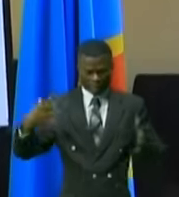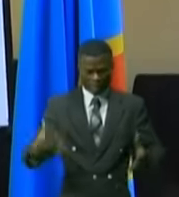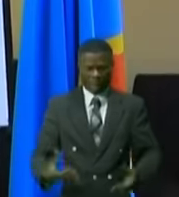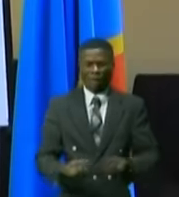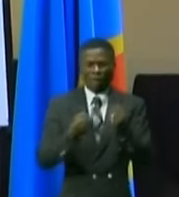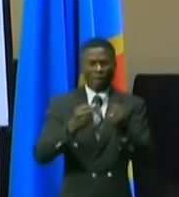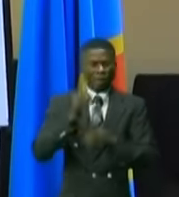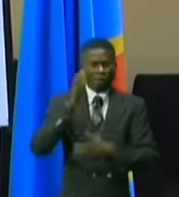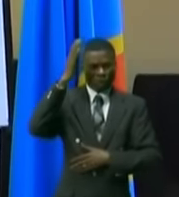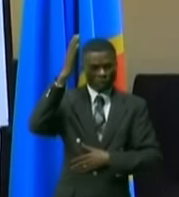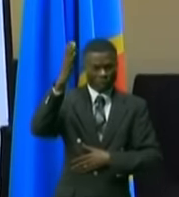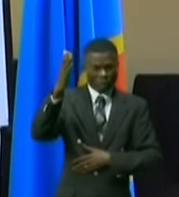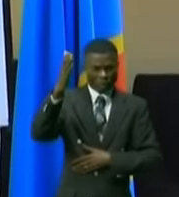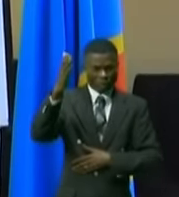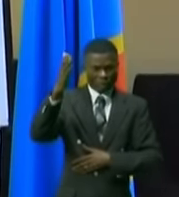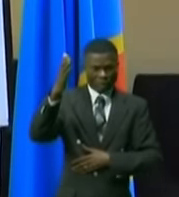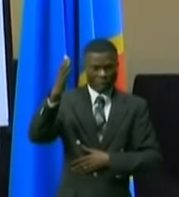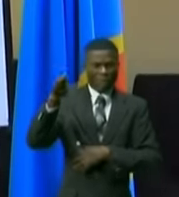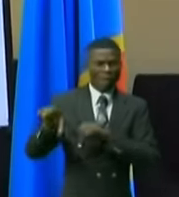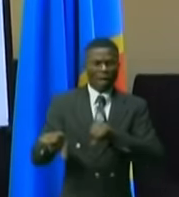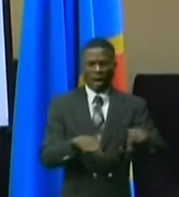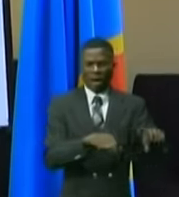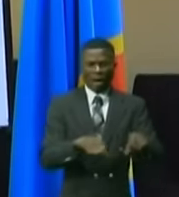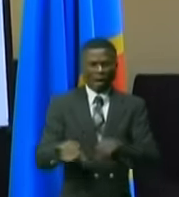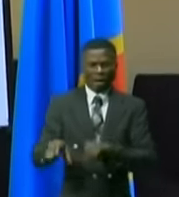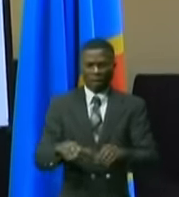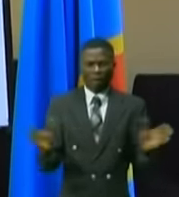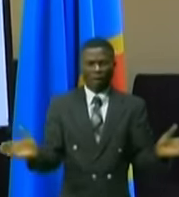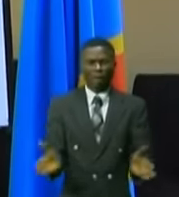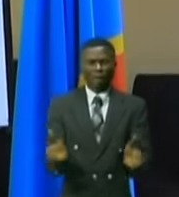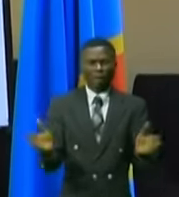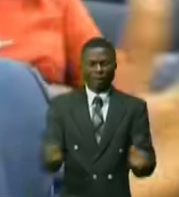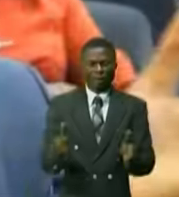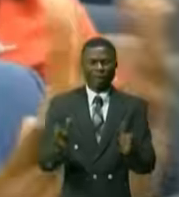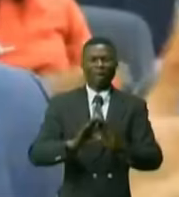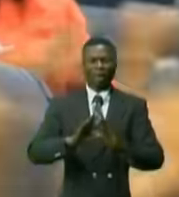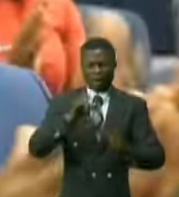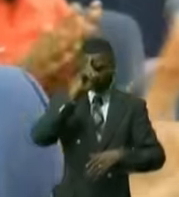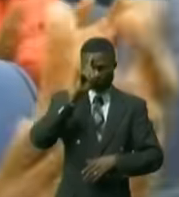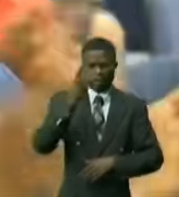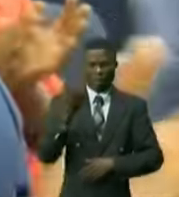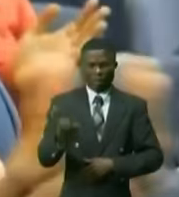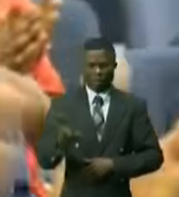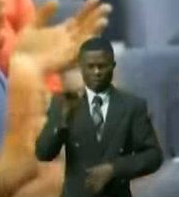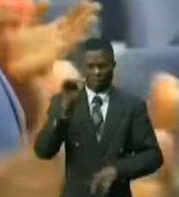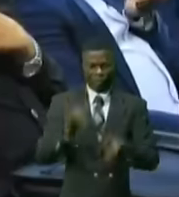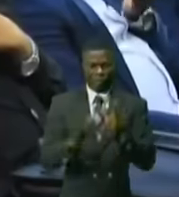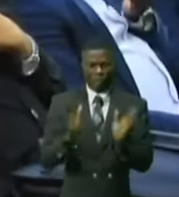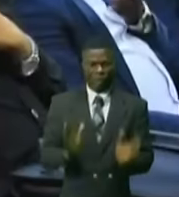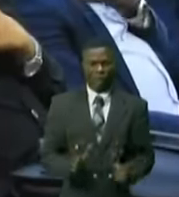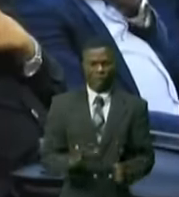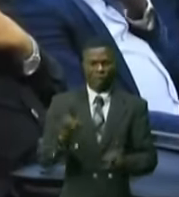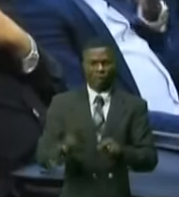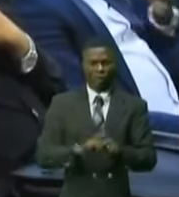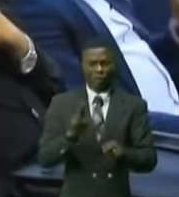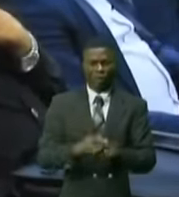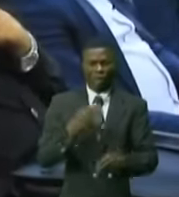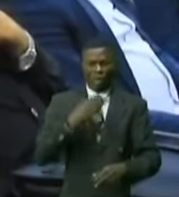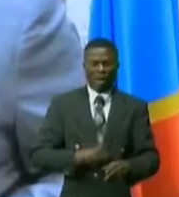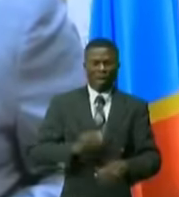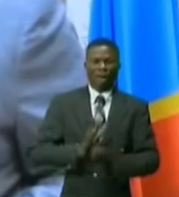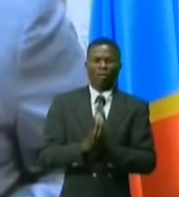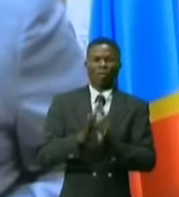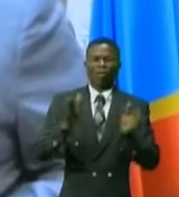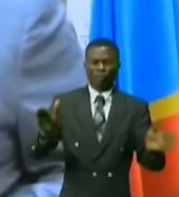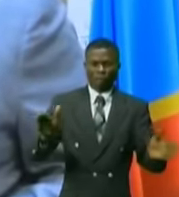très prochainement lors des prochaines activités de renforcement des capacités. Le secrétaire exécutif, l'avocat général